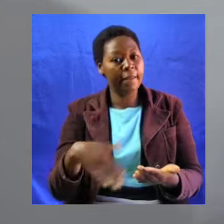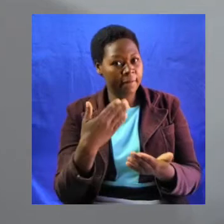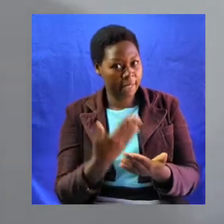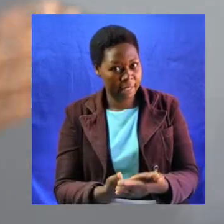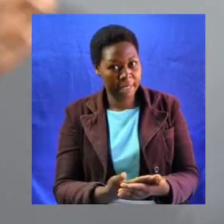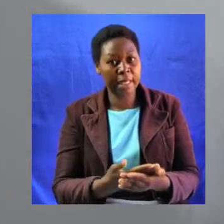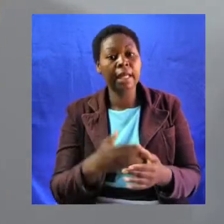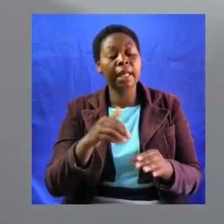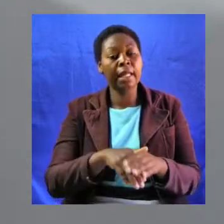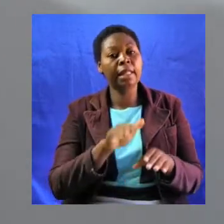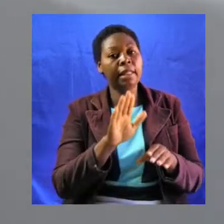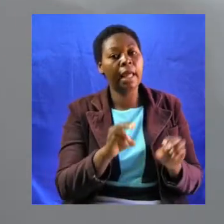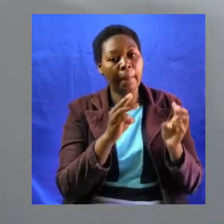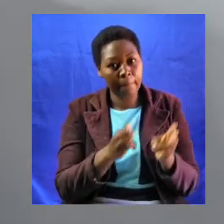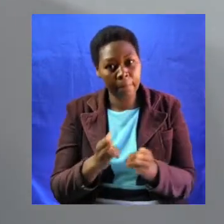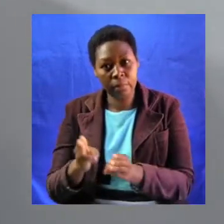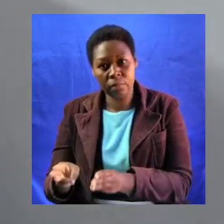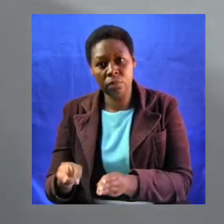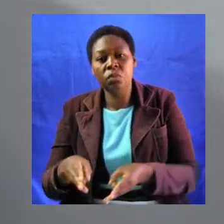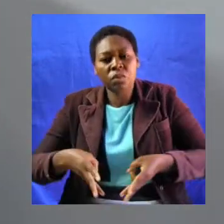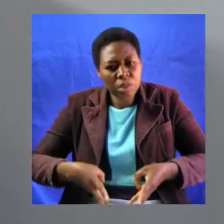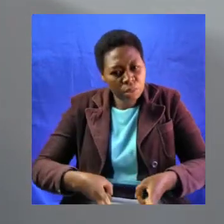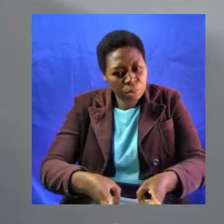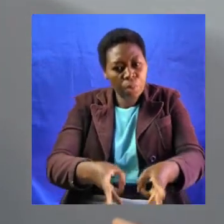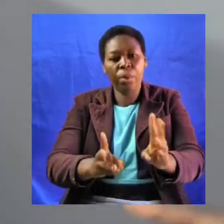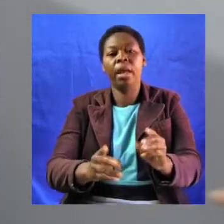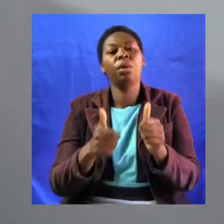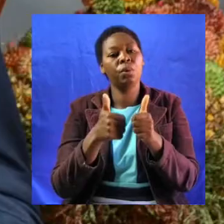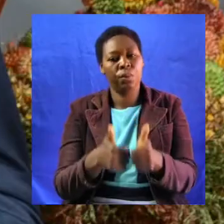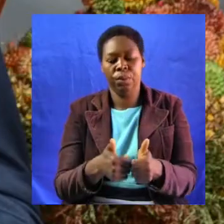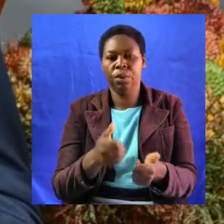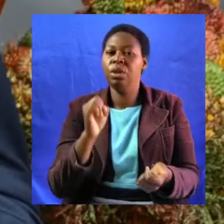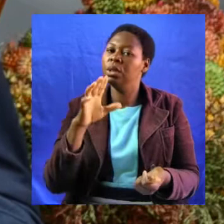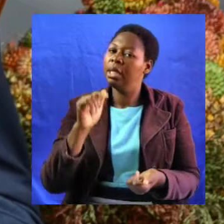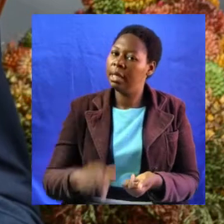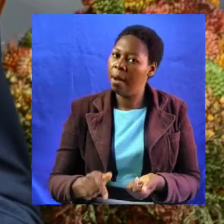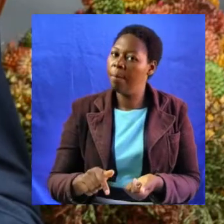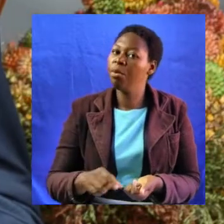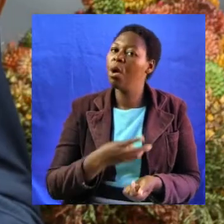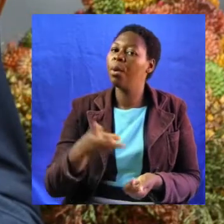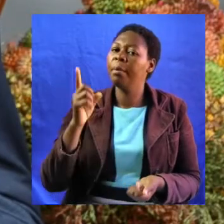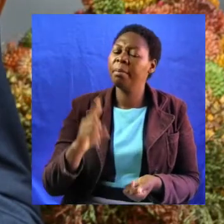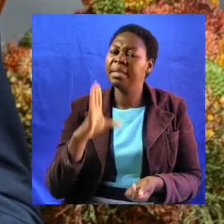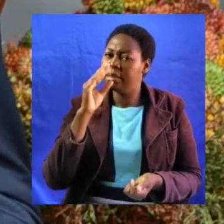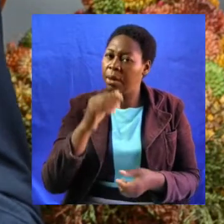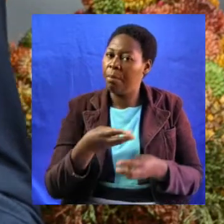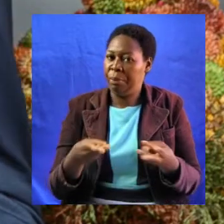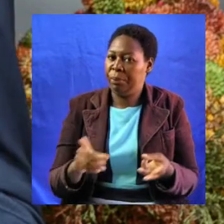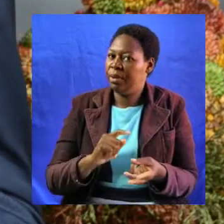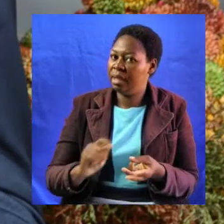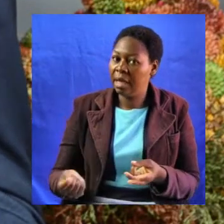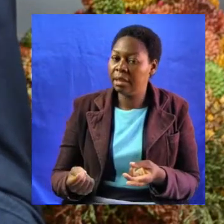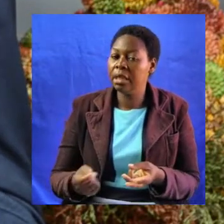rinobva rafamba richifamba nehwanza wakadaro. Chimwe chandoda kuti urambe uchitsimbidzira Caston ndechekuti